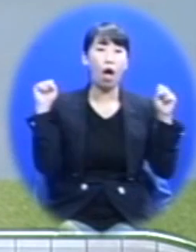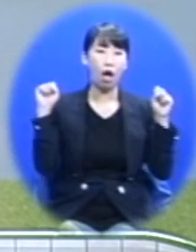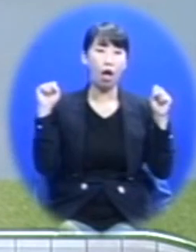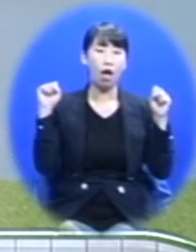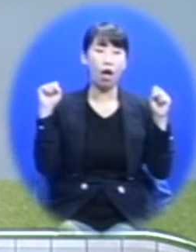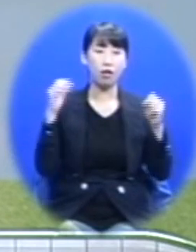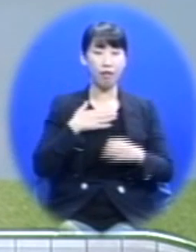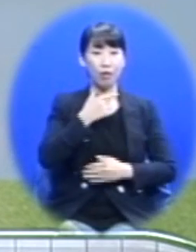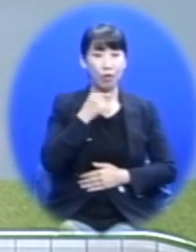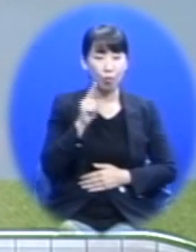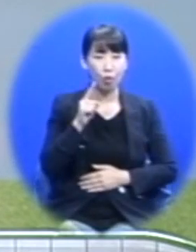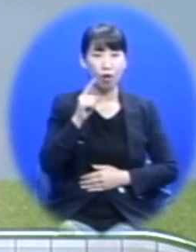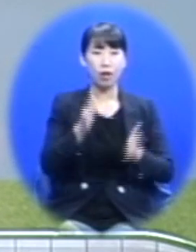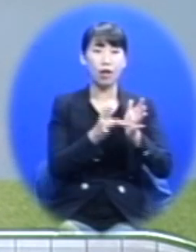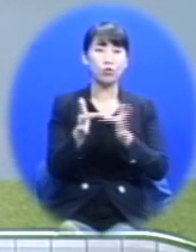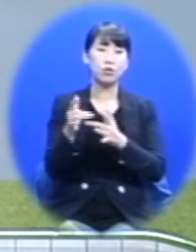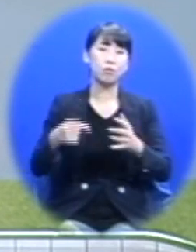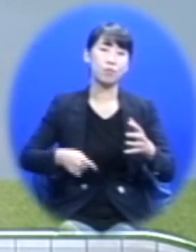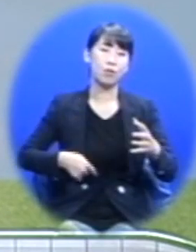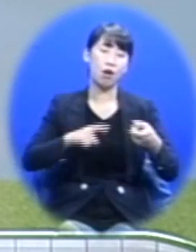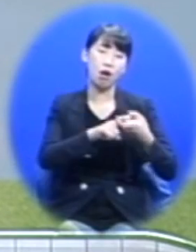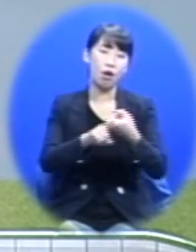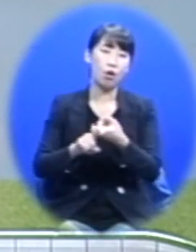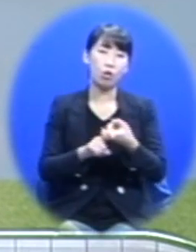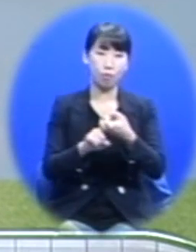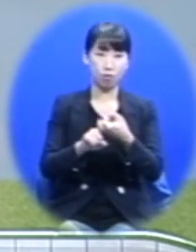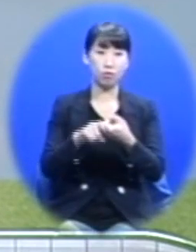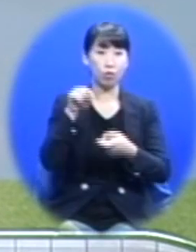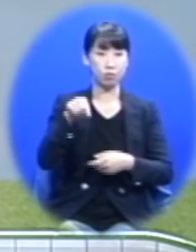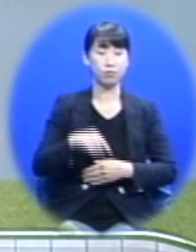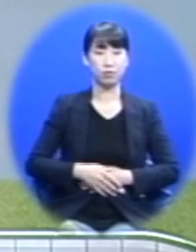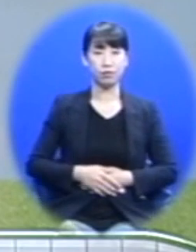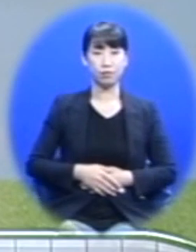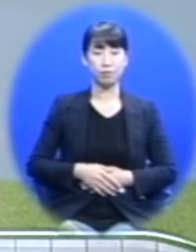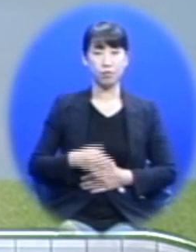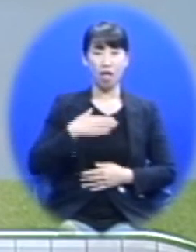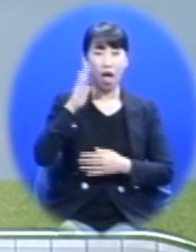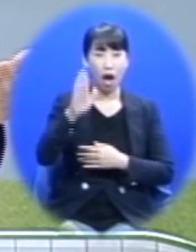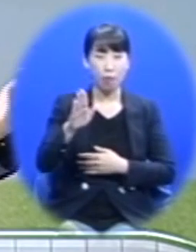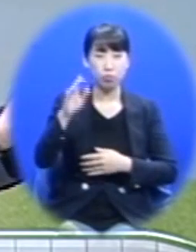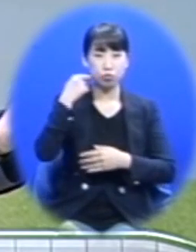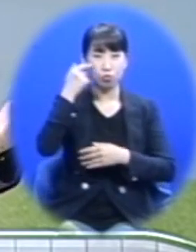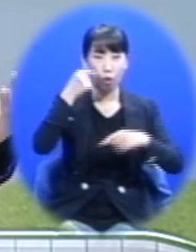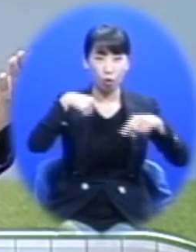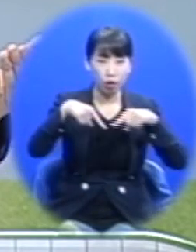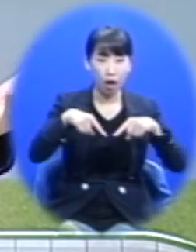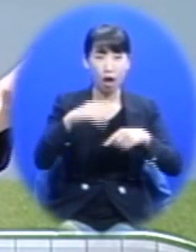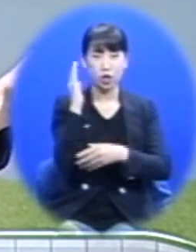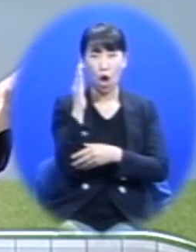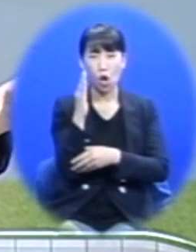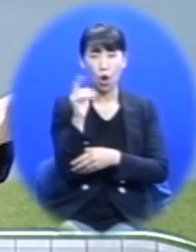하나 되는 거 하나밖에 없다니까. 그러니까 설교를 어떻게 해야 되나, 목회를 앞으로 어떻게 해야 되나 하는 모든 것에 대한